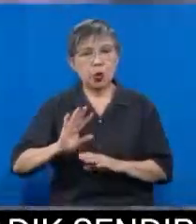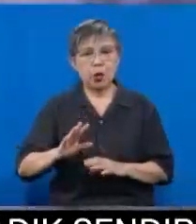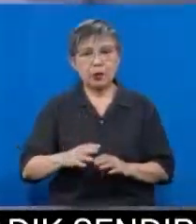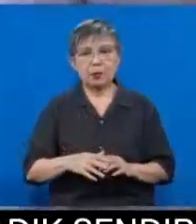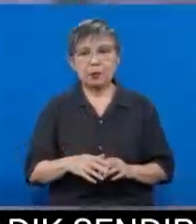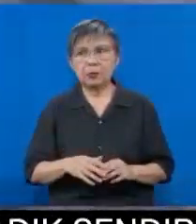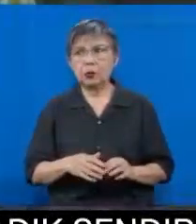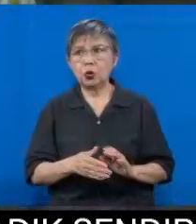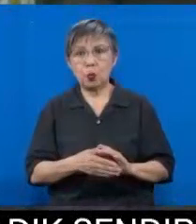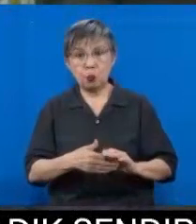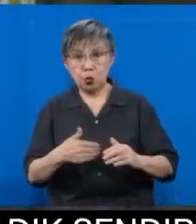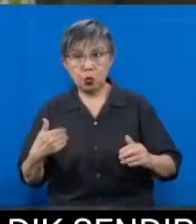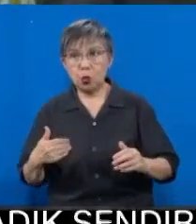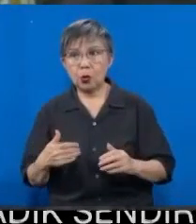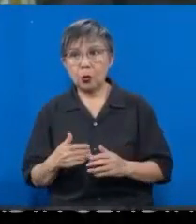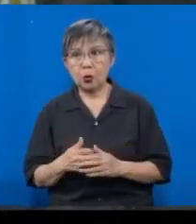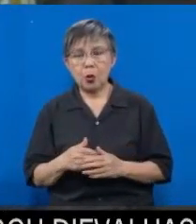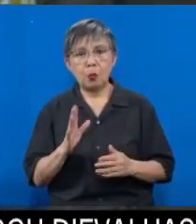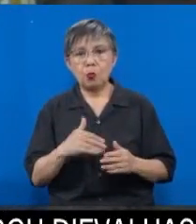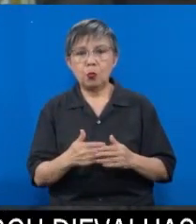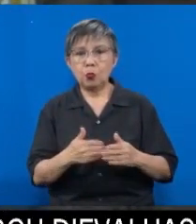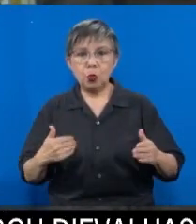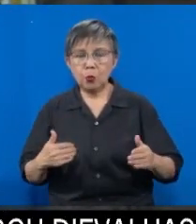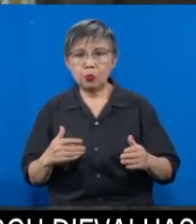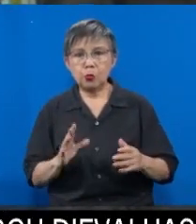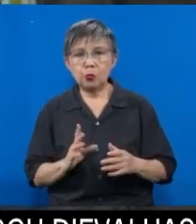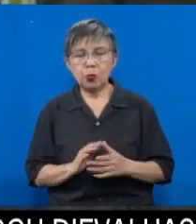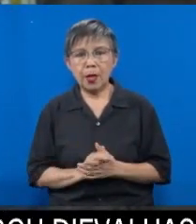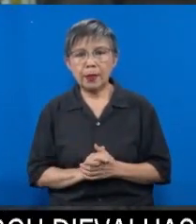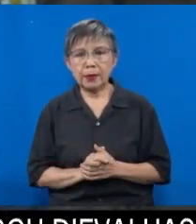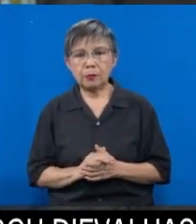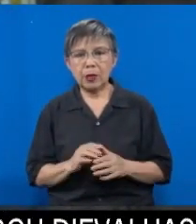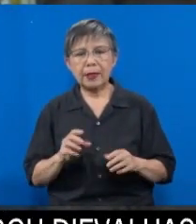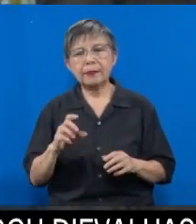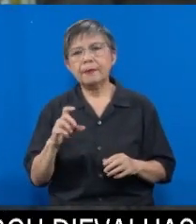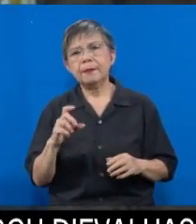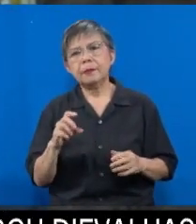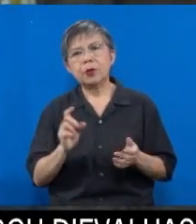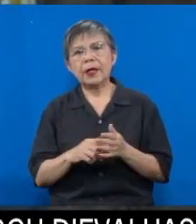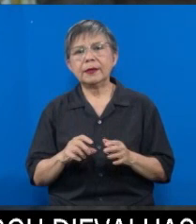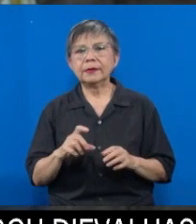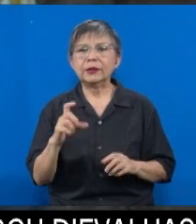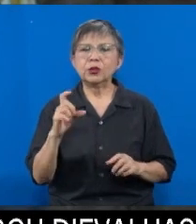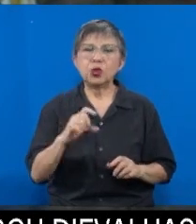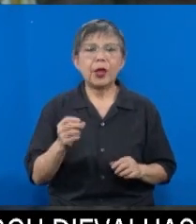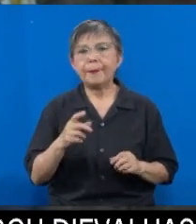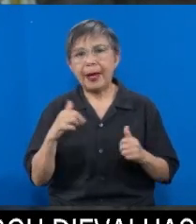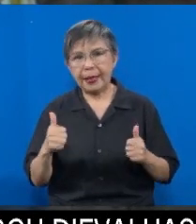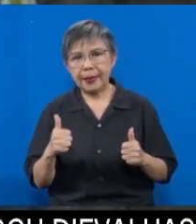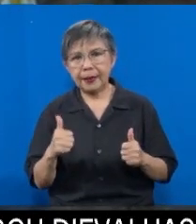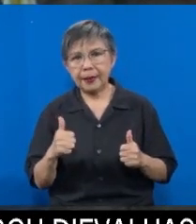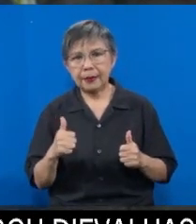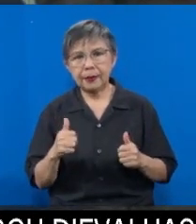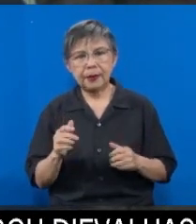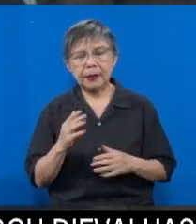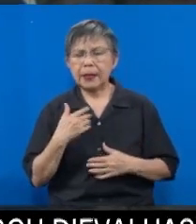mundur. Mundur itu bukan menjadi yang terbaik. Ya. Saya rasa mundur itu pengecut. Ya. Disuruh